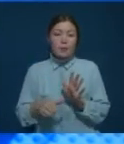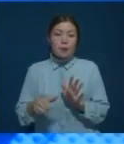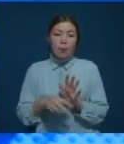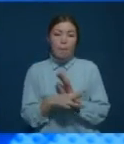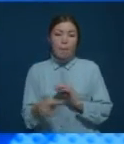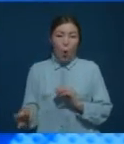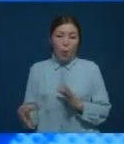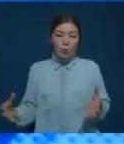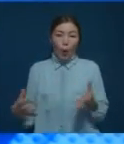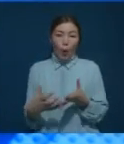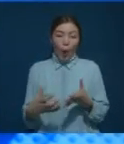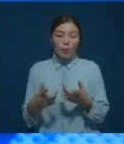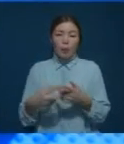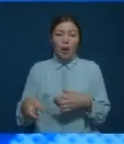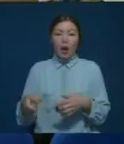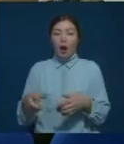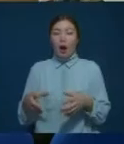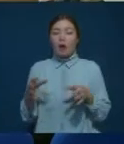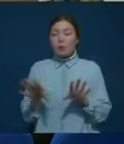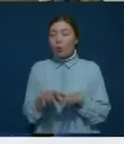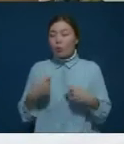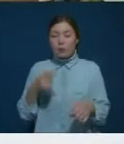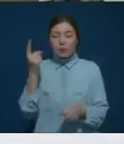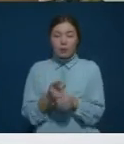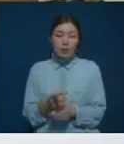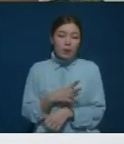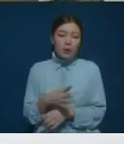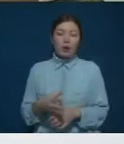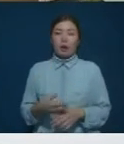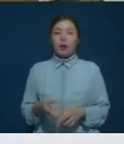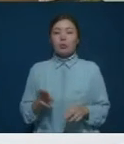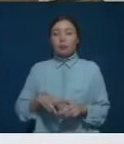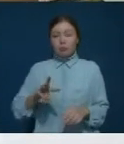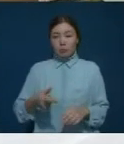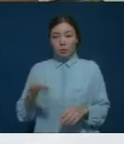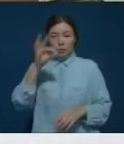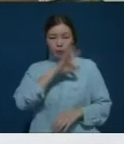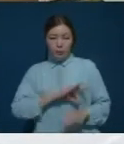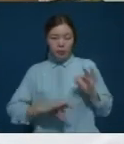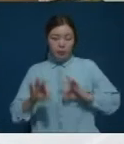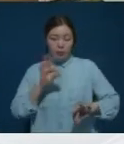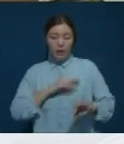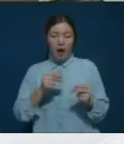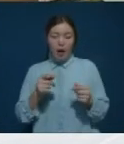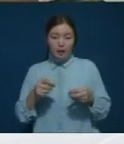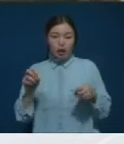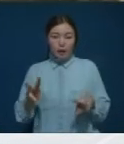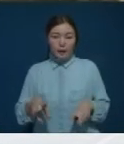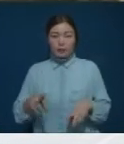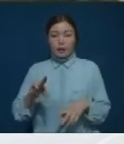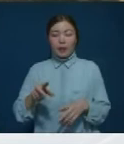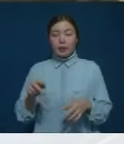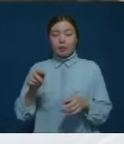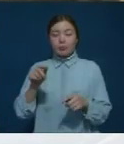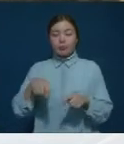миллион тенгені құрайтын мүлікке тыйым салынған. Бұл туралы Маңғыстау облысы бойынша мемлекеттік кірістер комитетінің қаржы саласындағы қылмыстарды